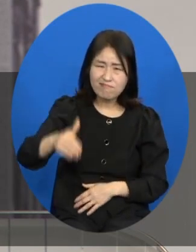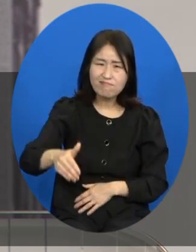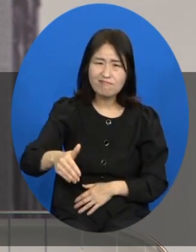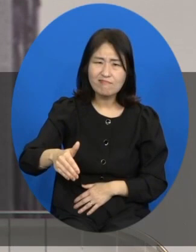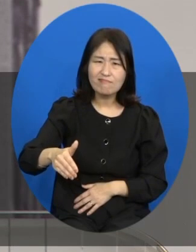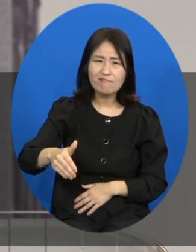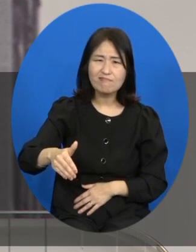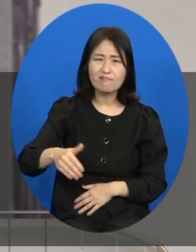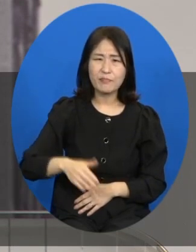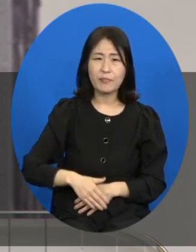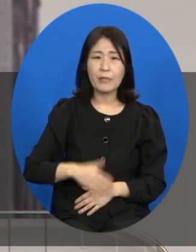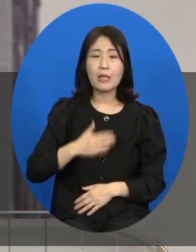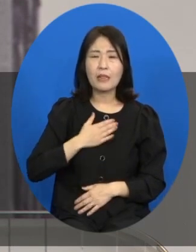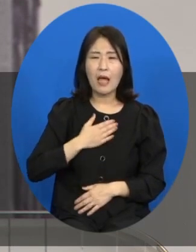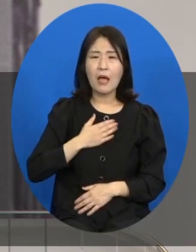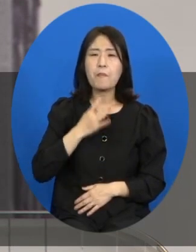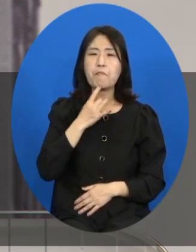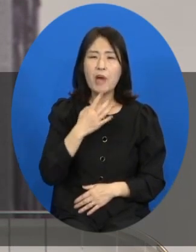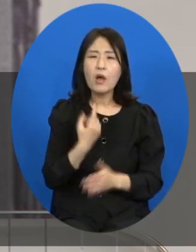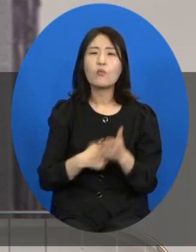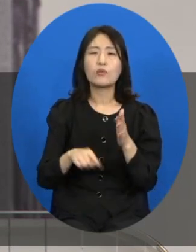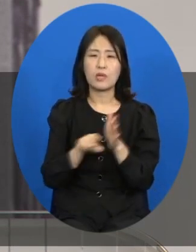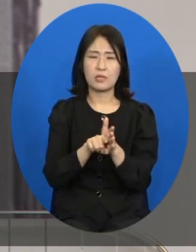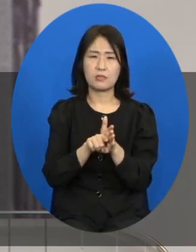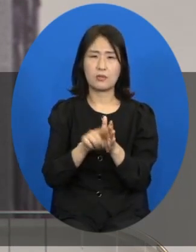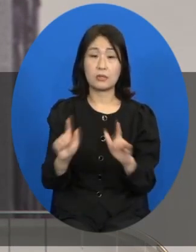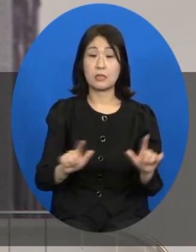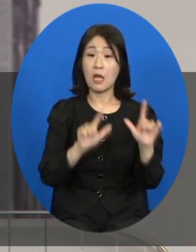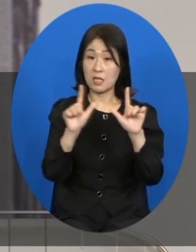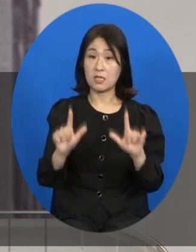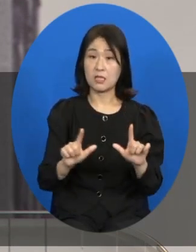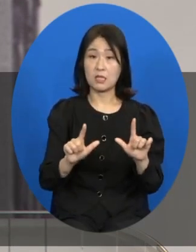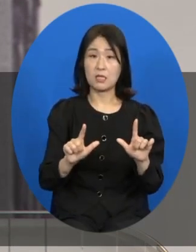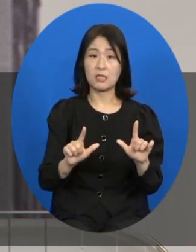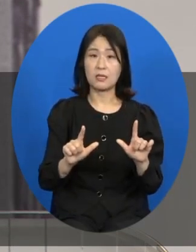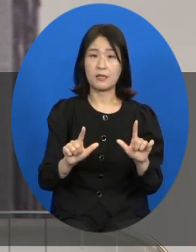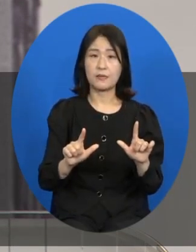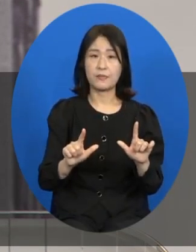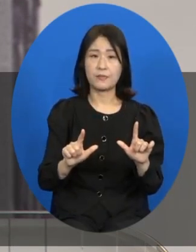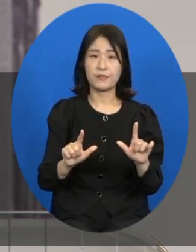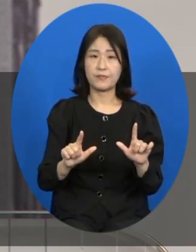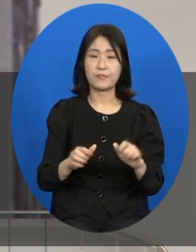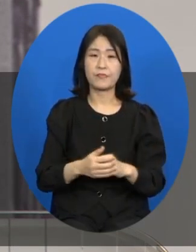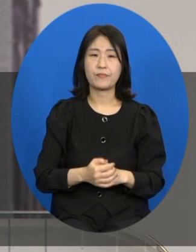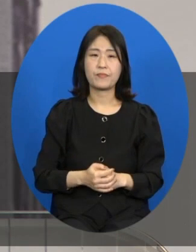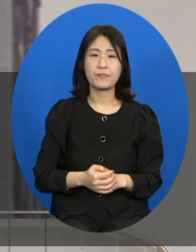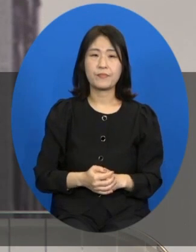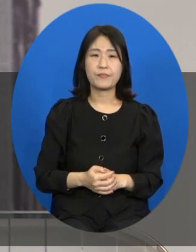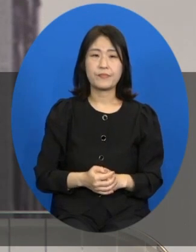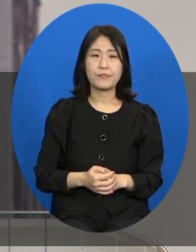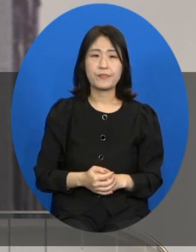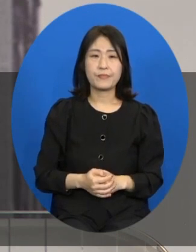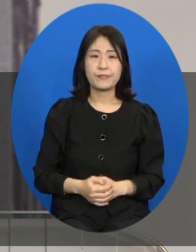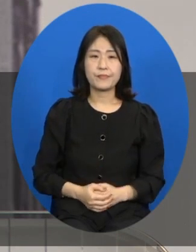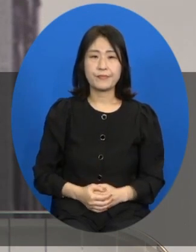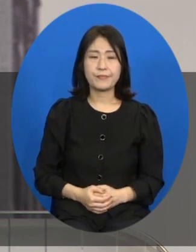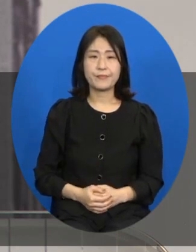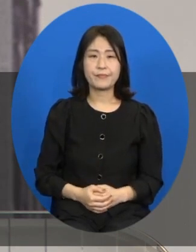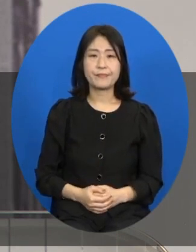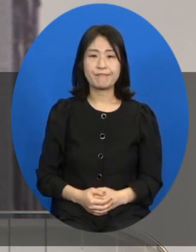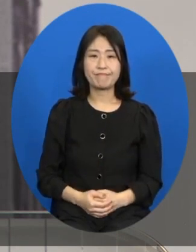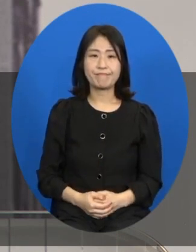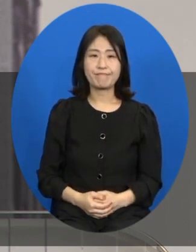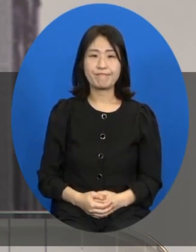살아갑니까 자기 자신만을 위해서 아주 이기적으로 바뀌어 갑니다 이기적인 유전자라는 책 제목처럼